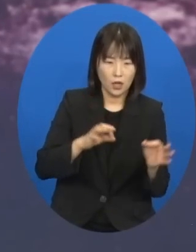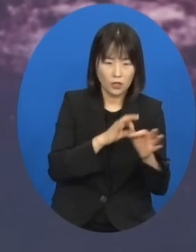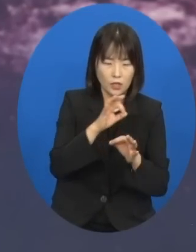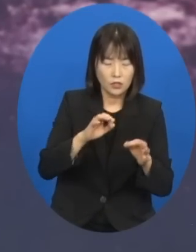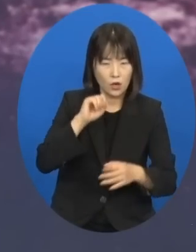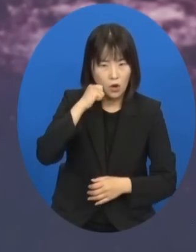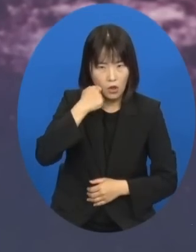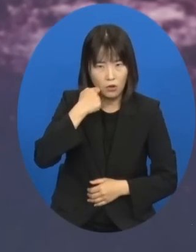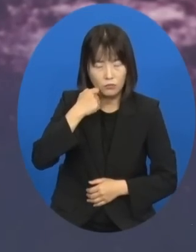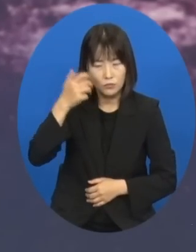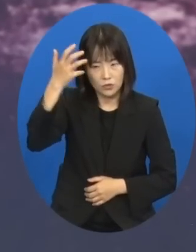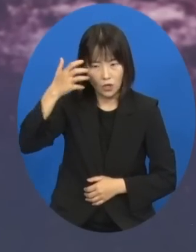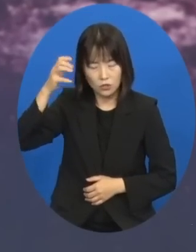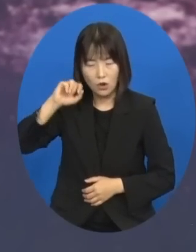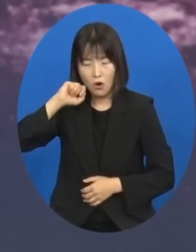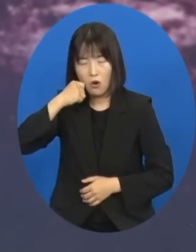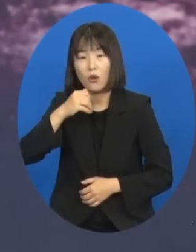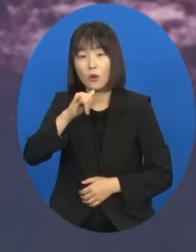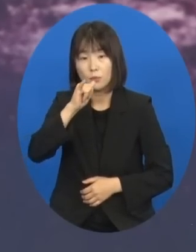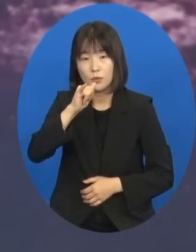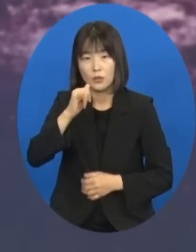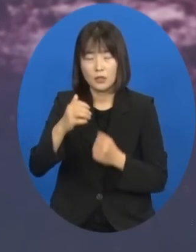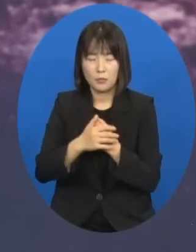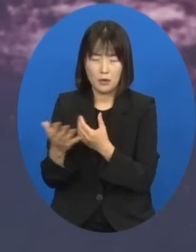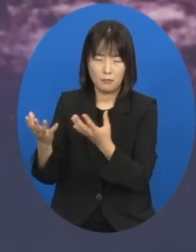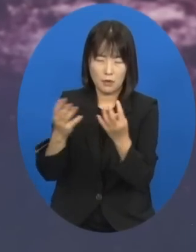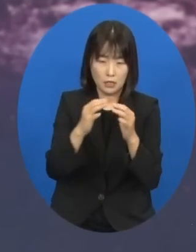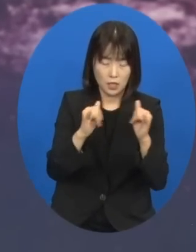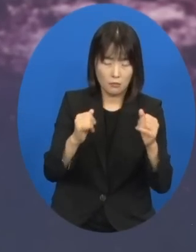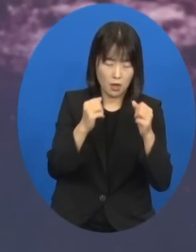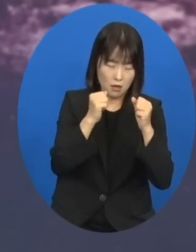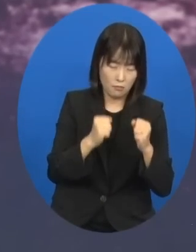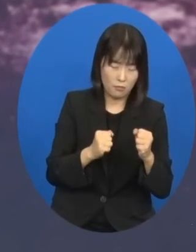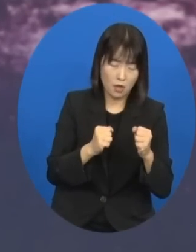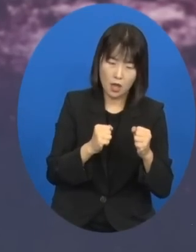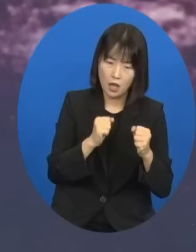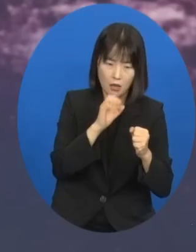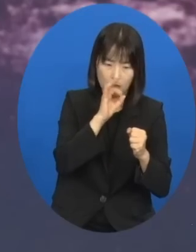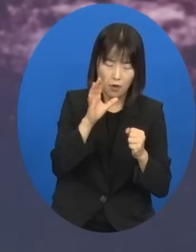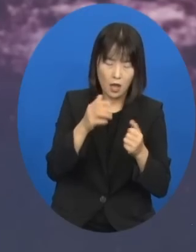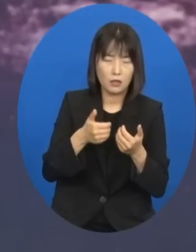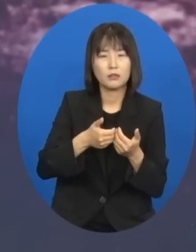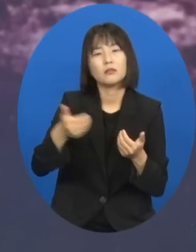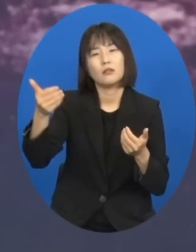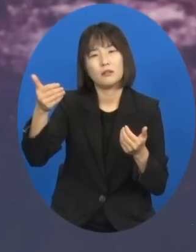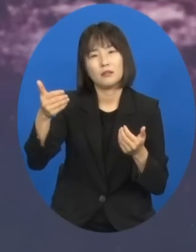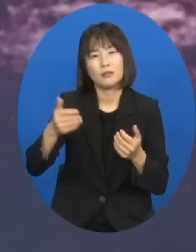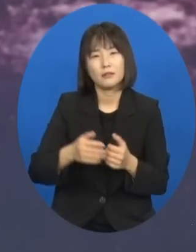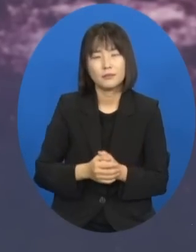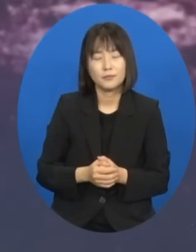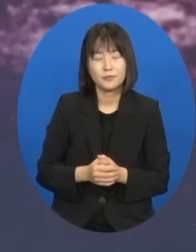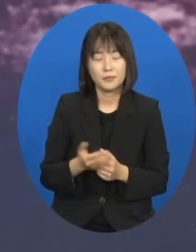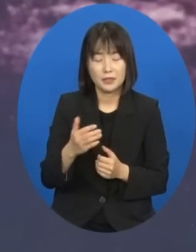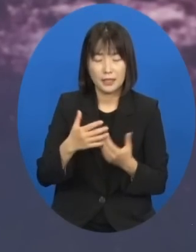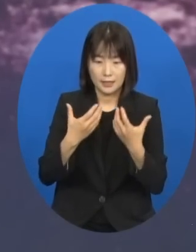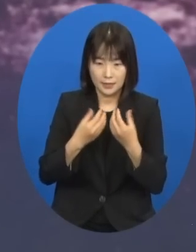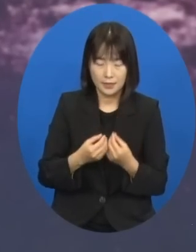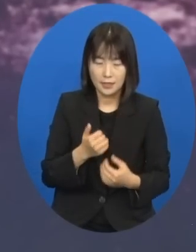있습니다. 영적인 공격이 있습니다. 그래서 많은 이들이 머물지 못하고 떠나는 거예요. 그걸 버티지 못해요. 근데 이사야를 보십시오.